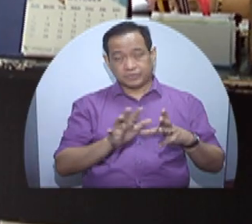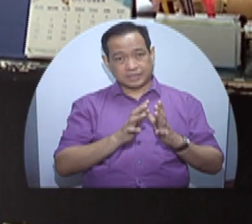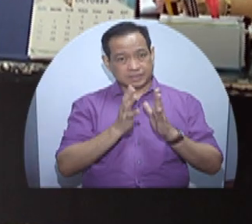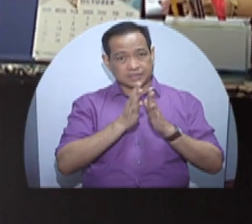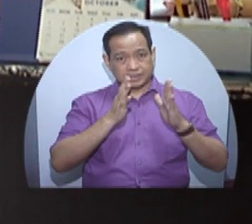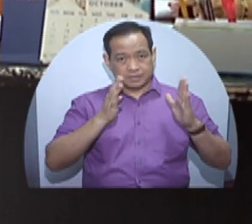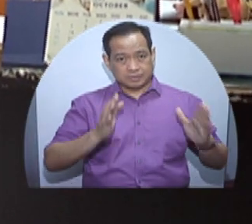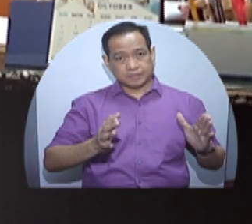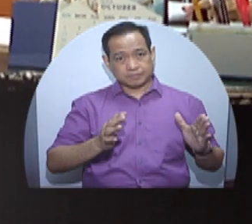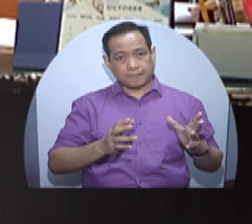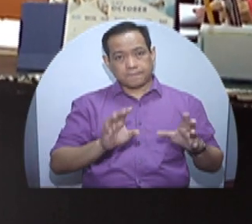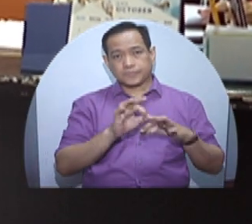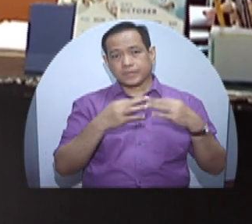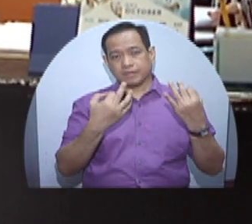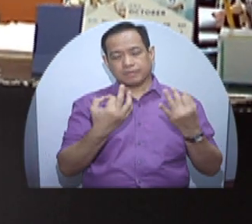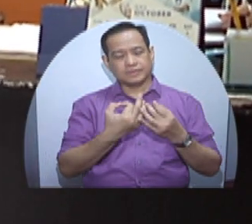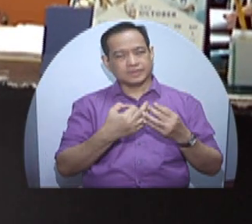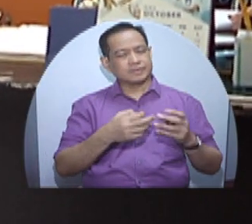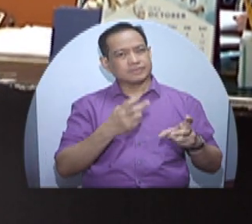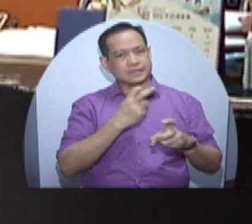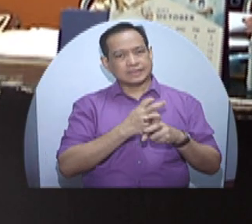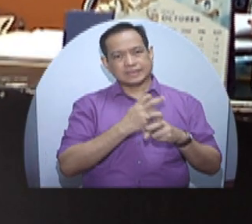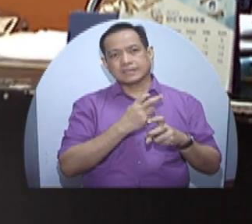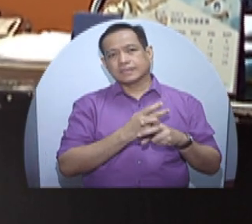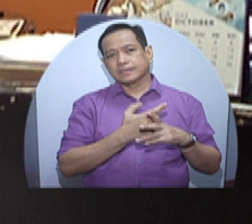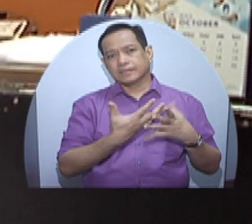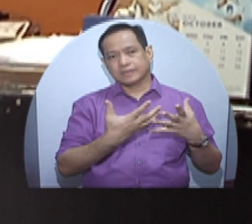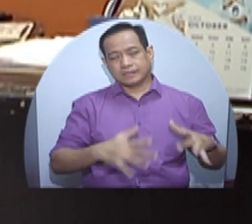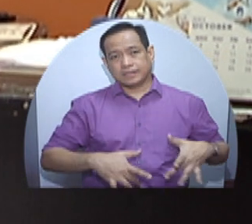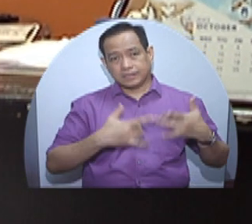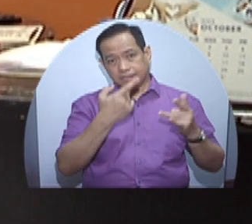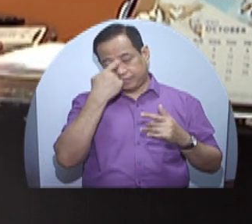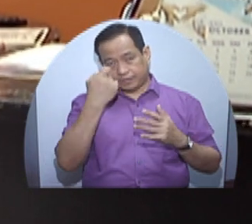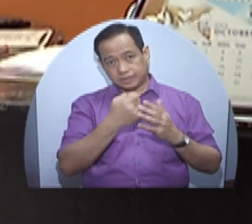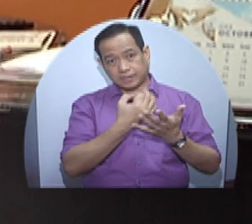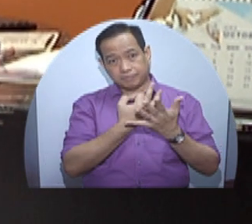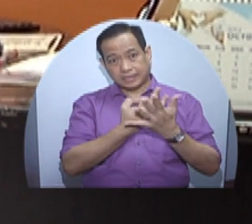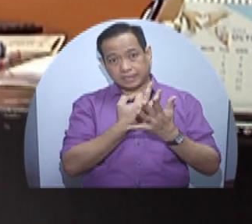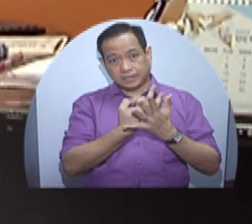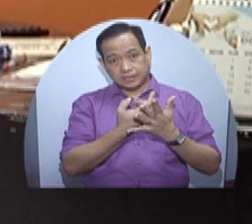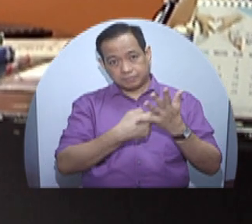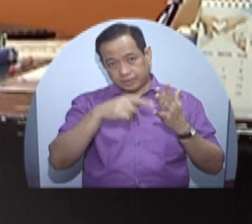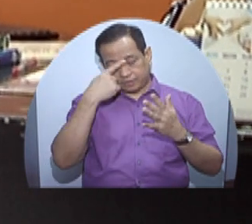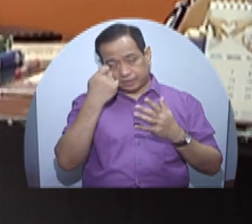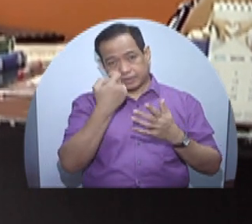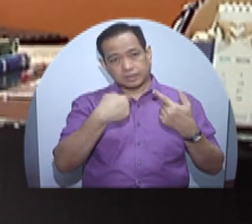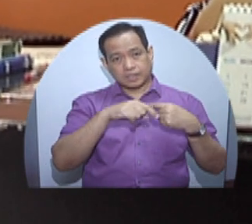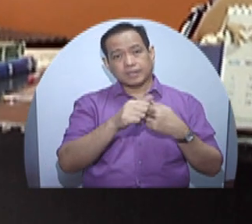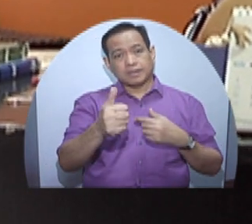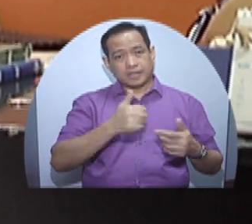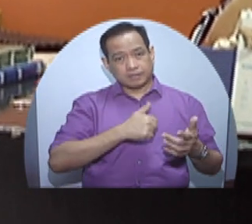lumaki. Nahihirapan na rin ang pamilya na Val sa pinansyal na pangangailangan dahil sa pabalik-balik sila